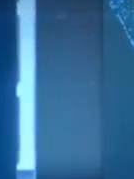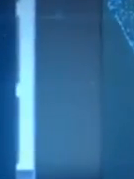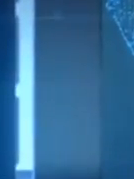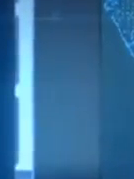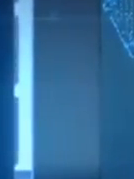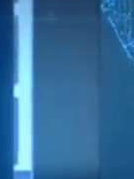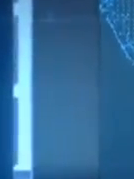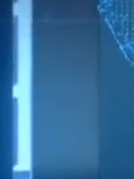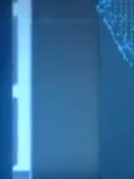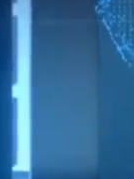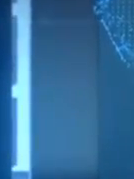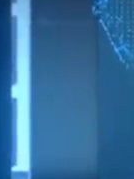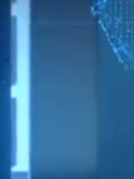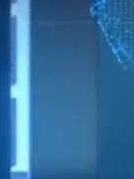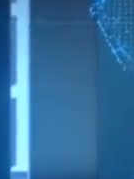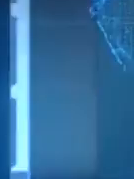ауданынан.